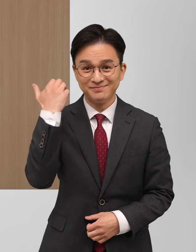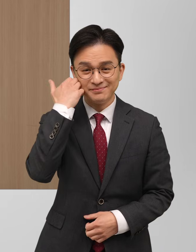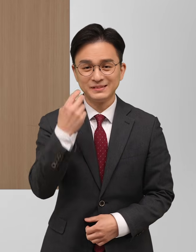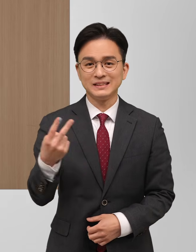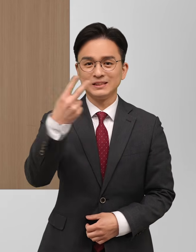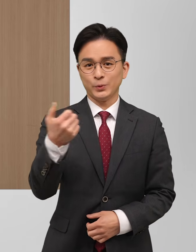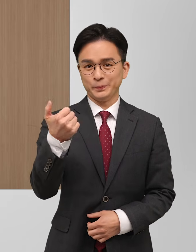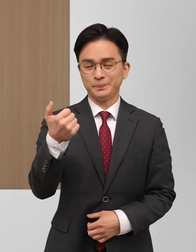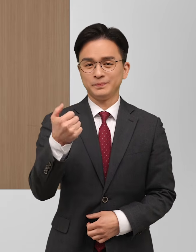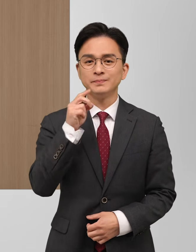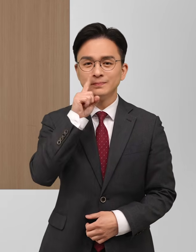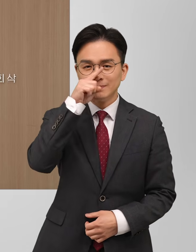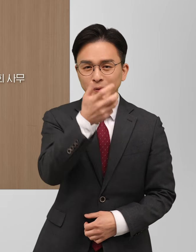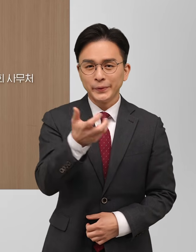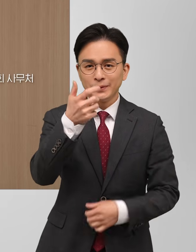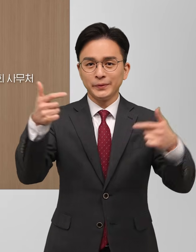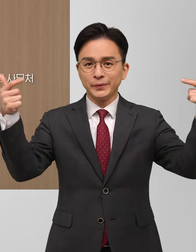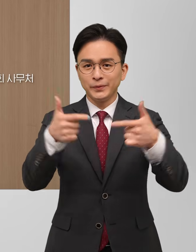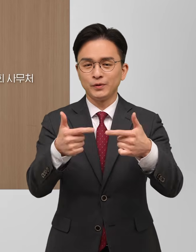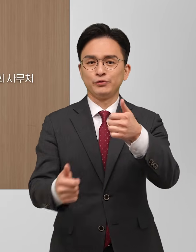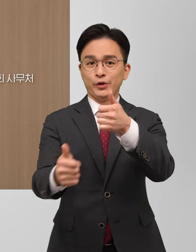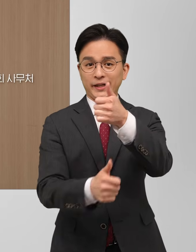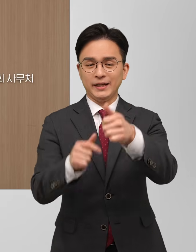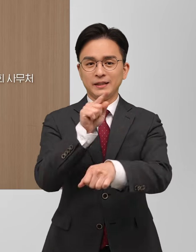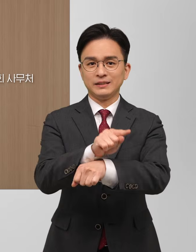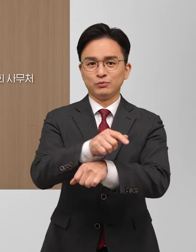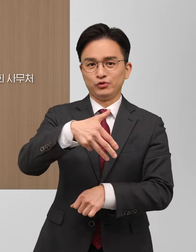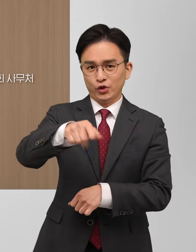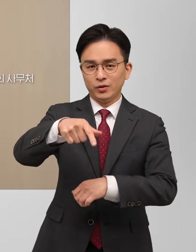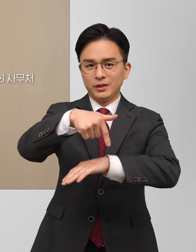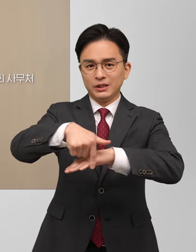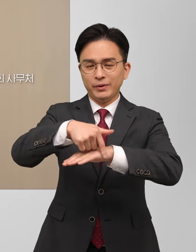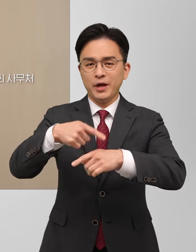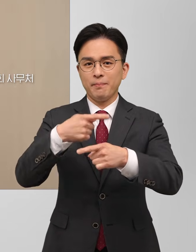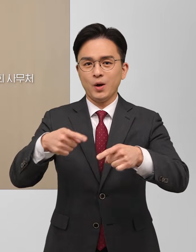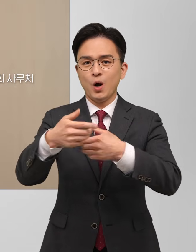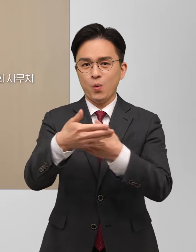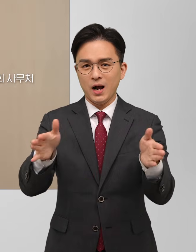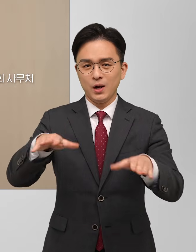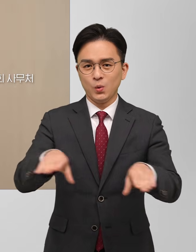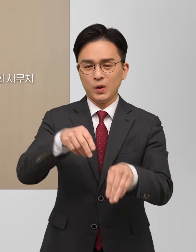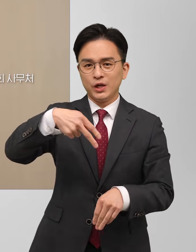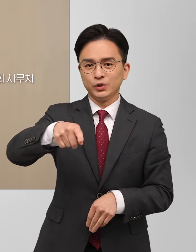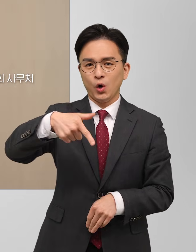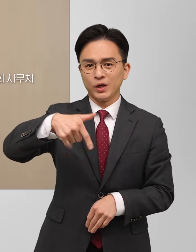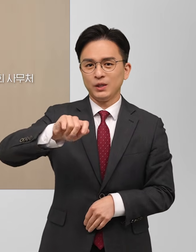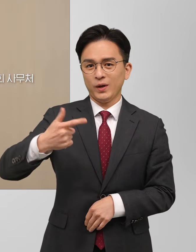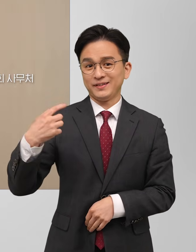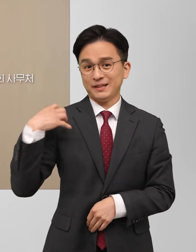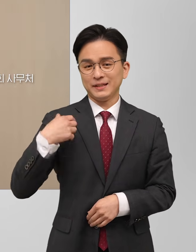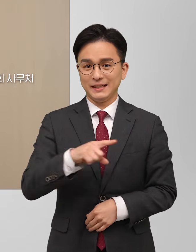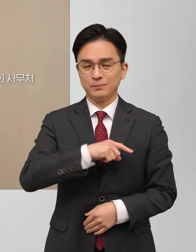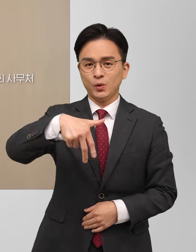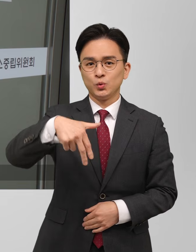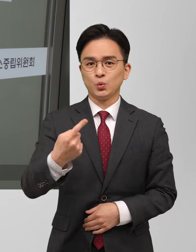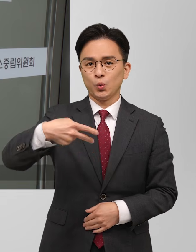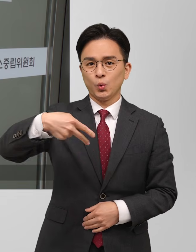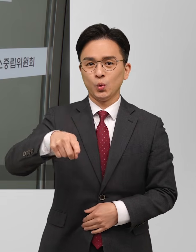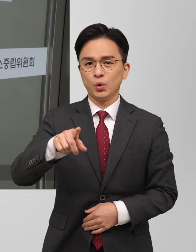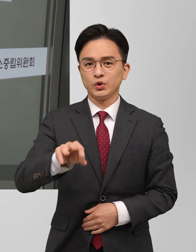안녕하세요. 저는 2050 탄소중립위원회 사무처 기획평가과에서 총괄 서기관으로 근무하고 있는